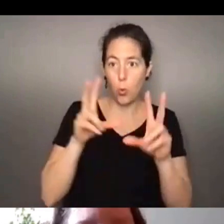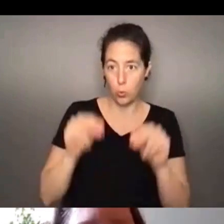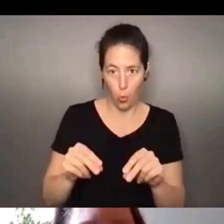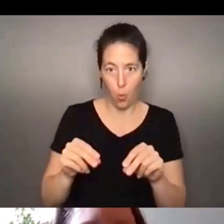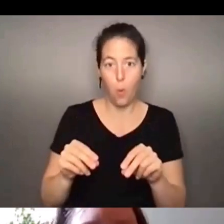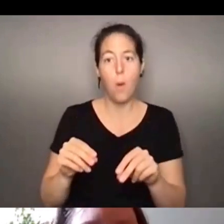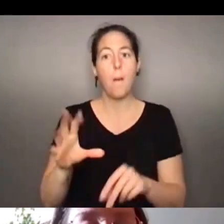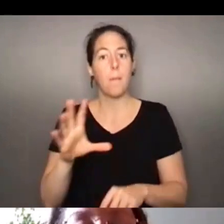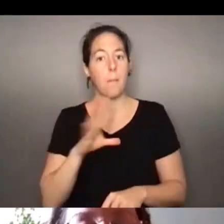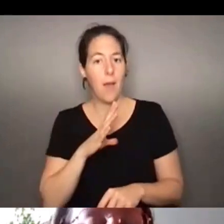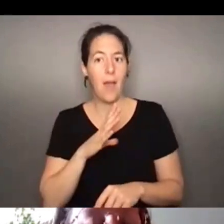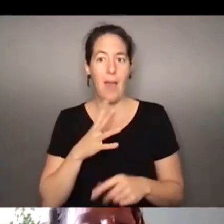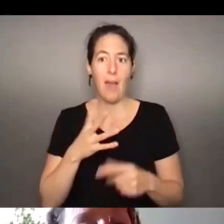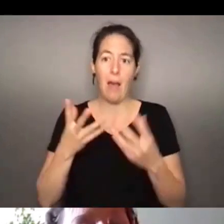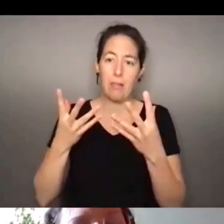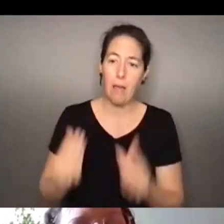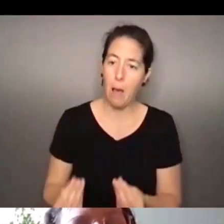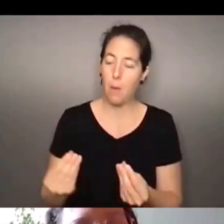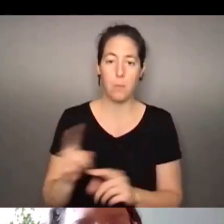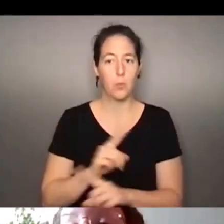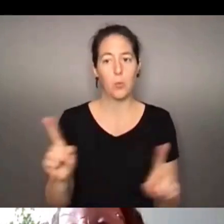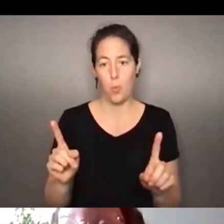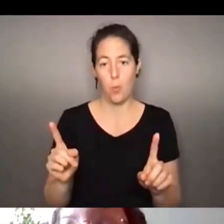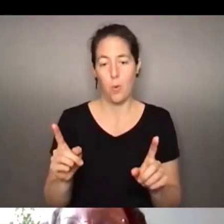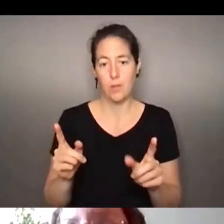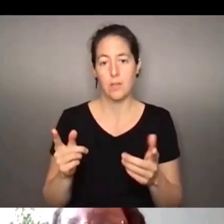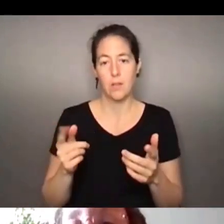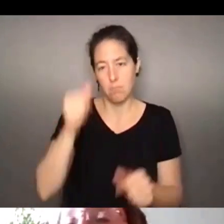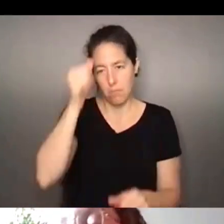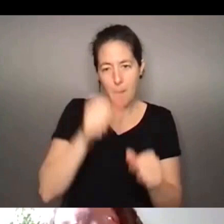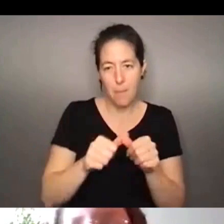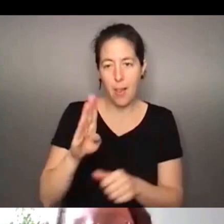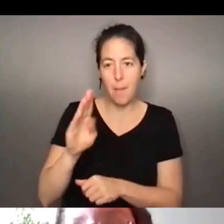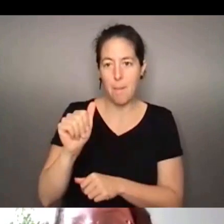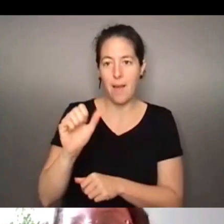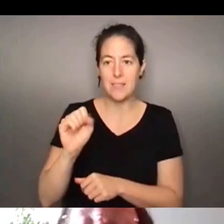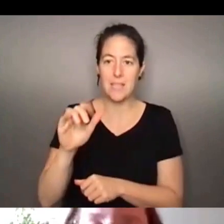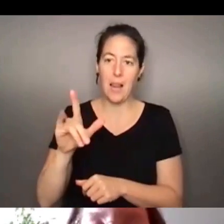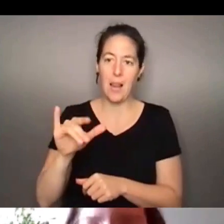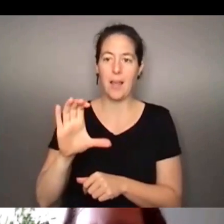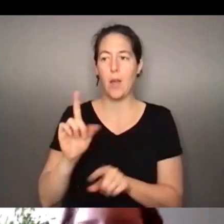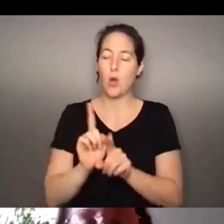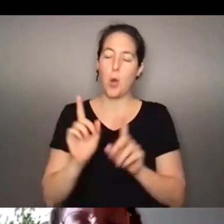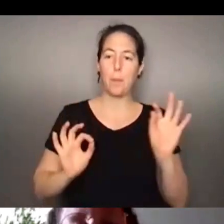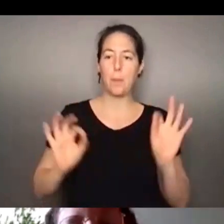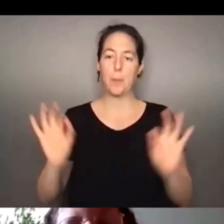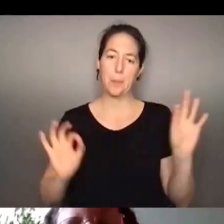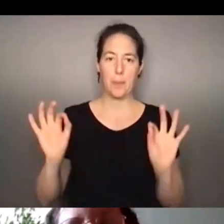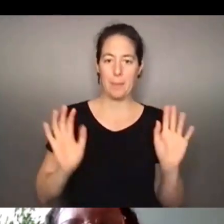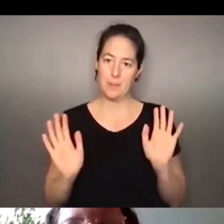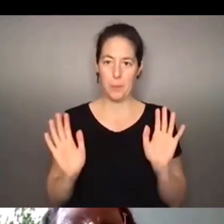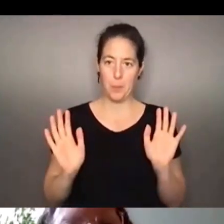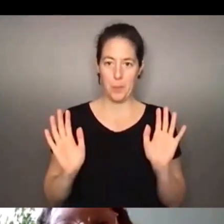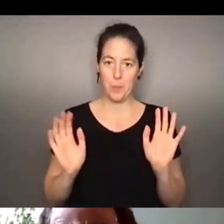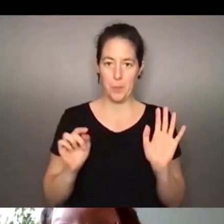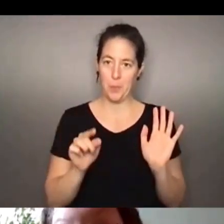complètement trempé. Mais par contre, le basilic, on se rappelle, c'est comme une diva. Donc, il est quand même capricieux, puis